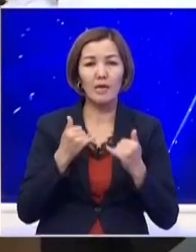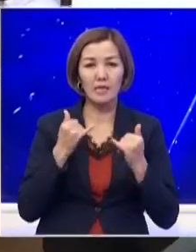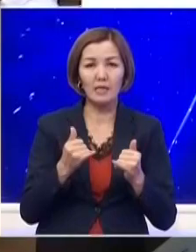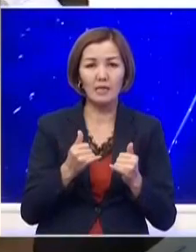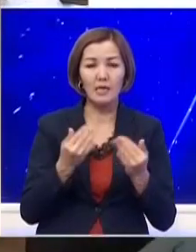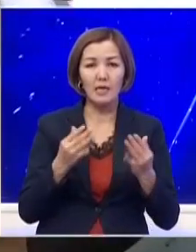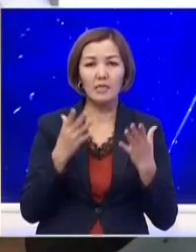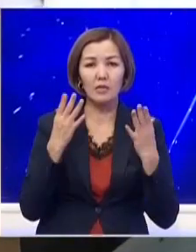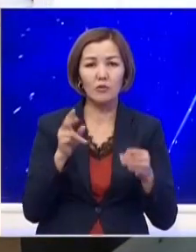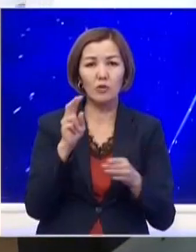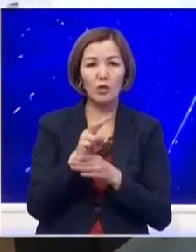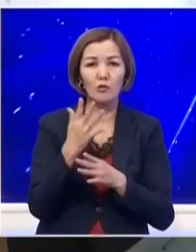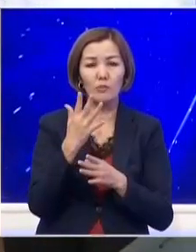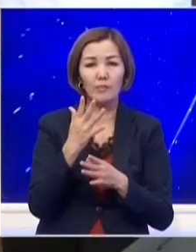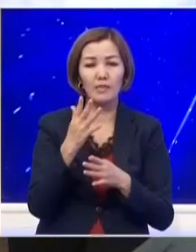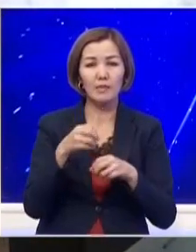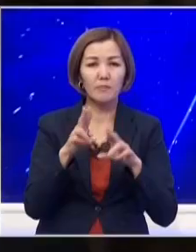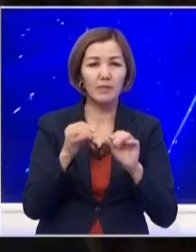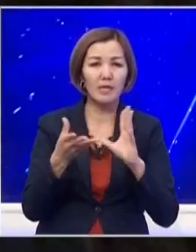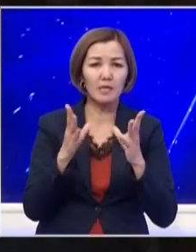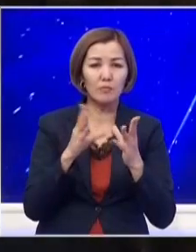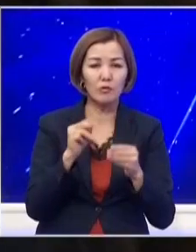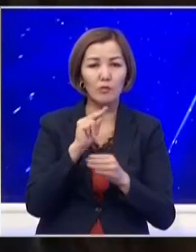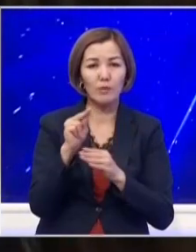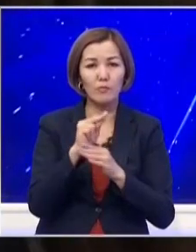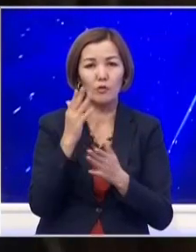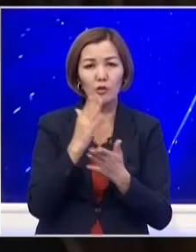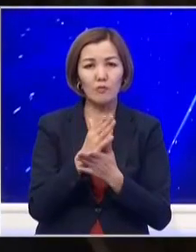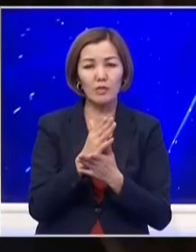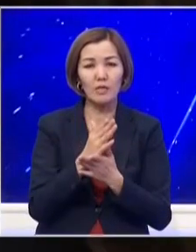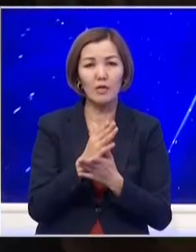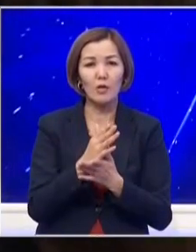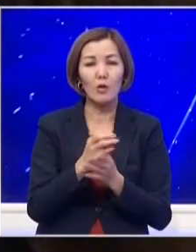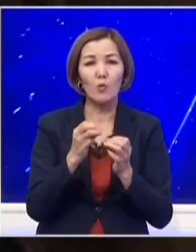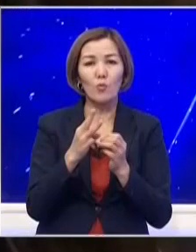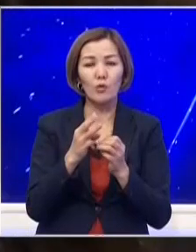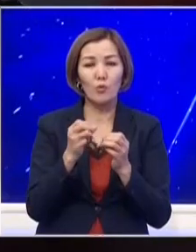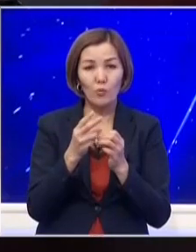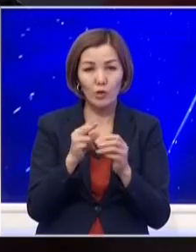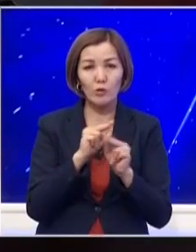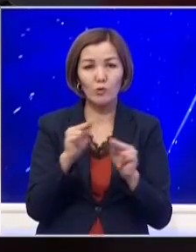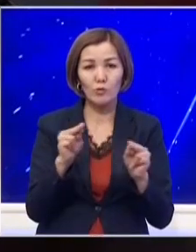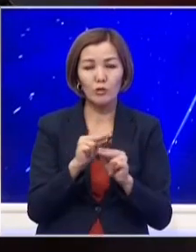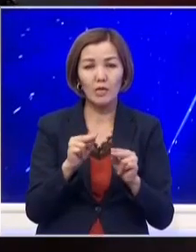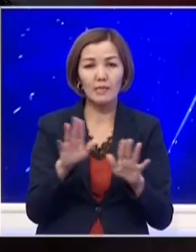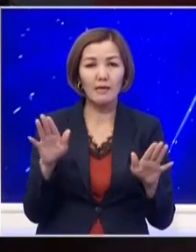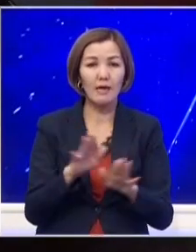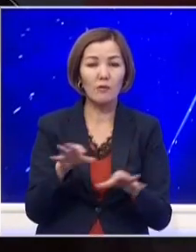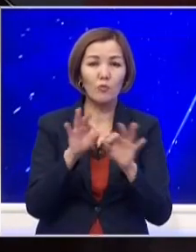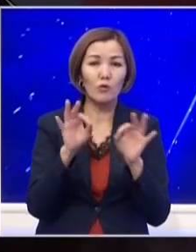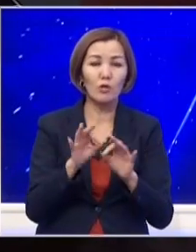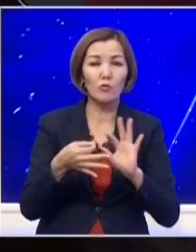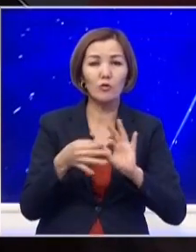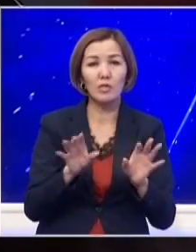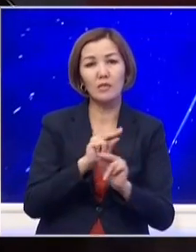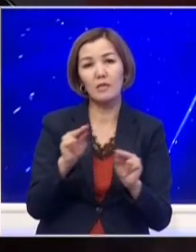шақталған. Қазірде келушілерге 5 мамандық бойынша білім беріліп жатыр. Олар үшін 12 ұстаз ән өнері туралы жан